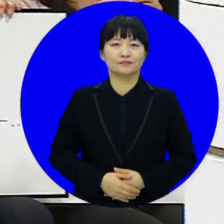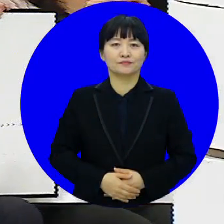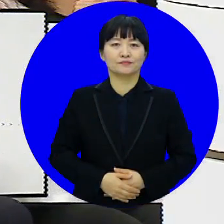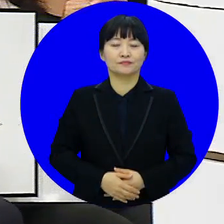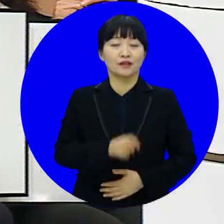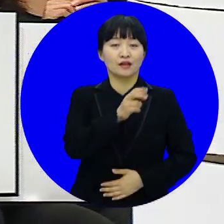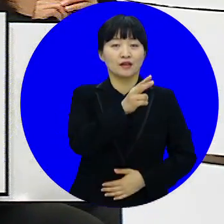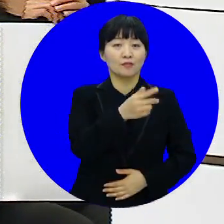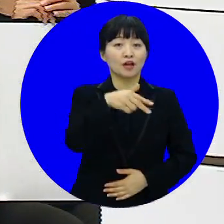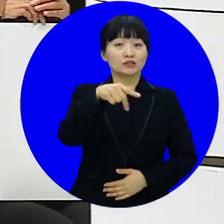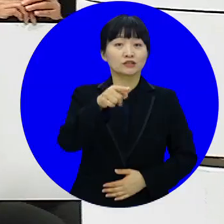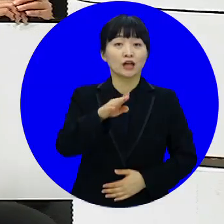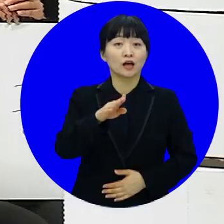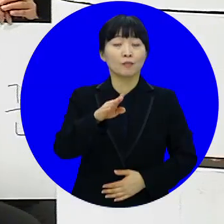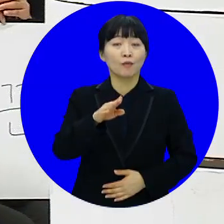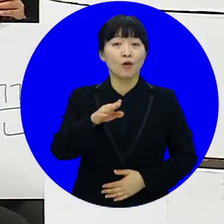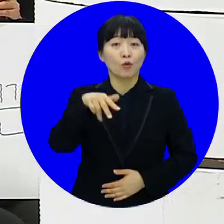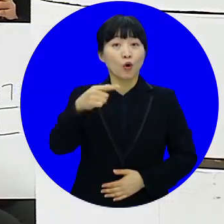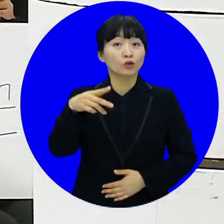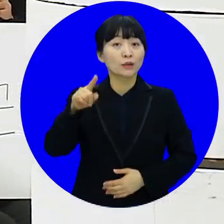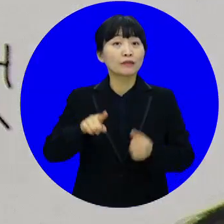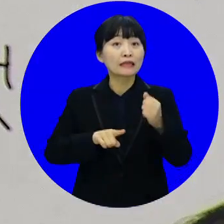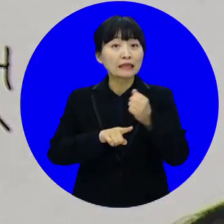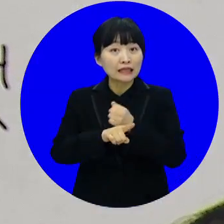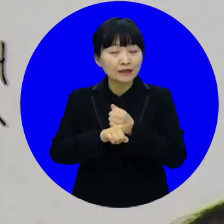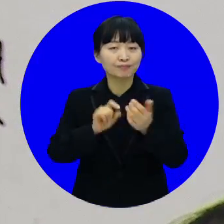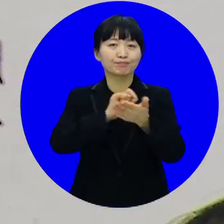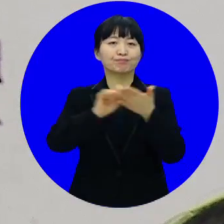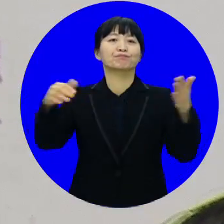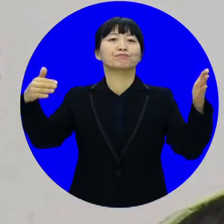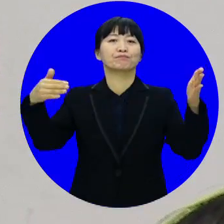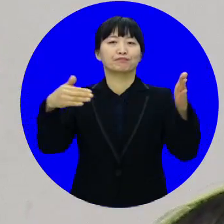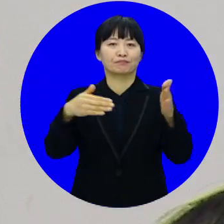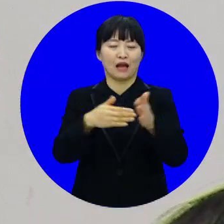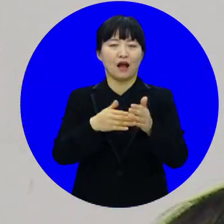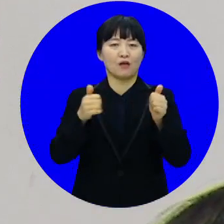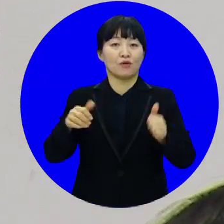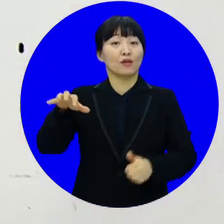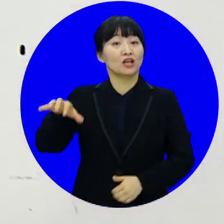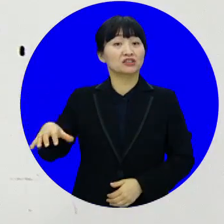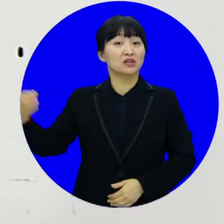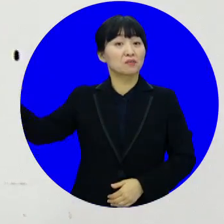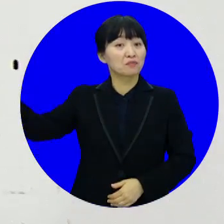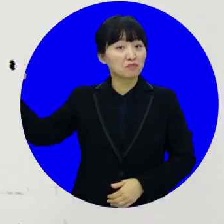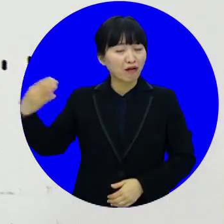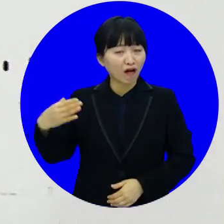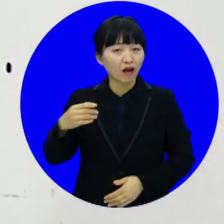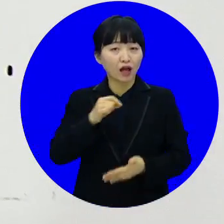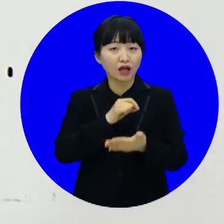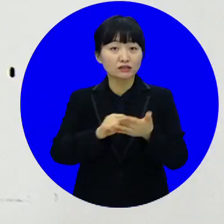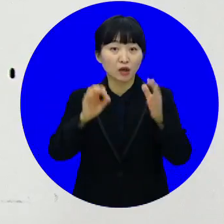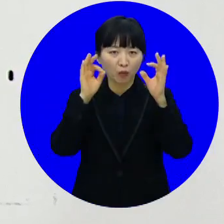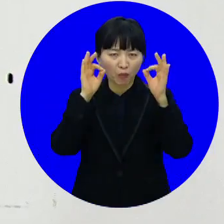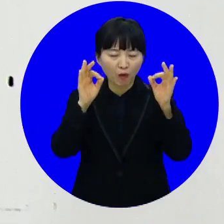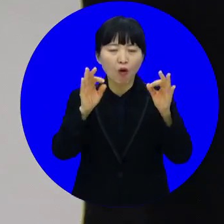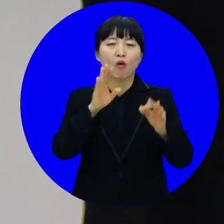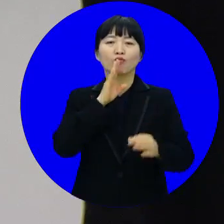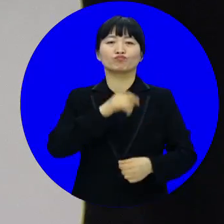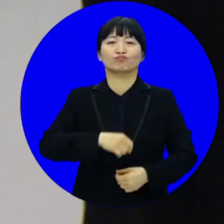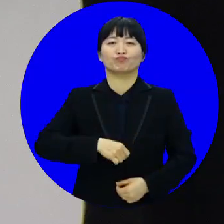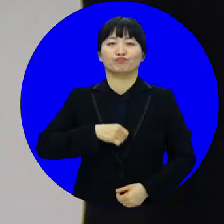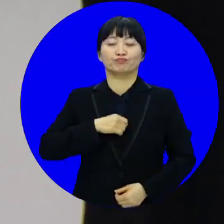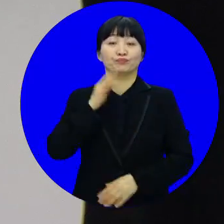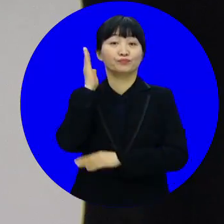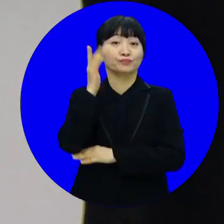면접 교섭의 의미 다 적어주셨는데요. 저는 쓰시는 거 보면서 법원에서 하라고 하니까 라고 쓰신 걸 보고